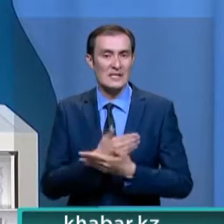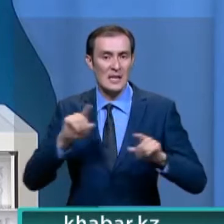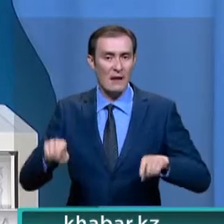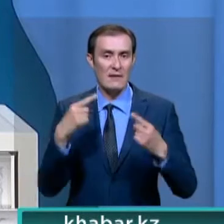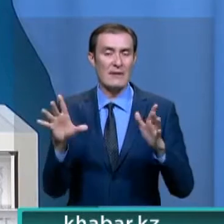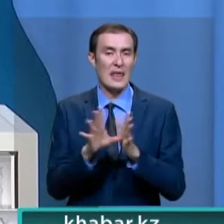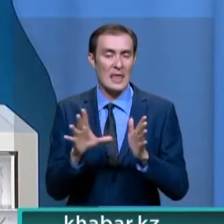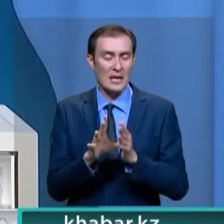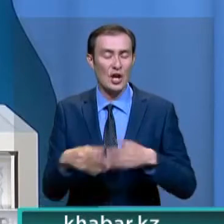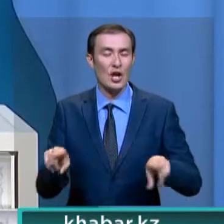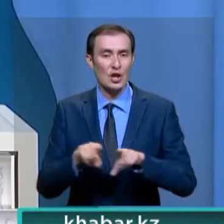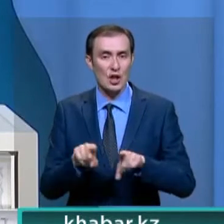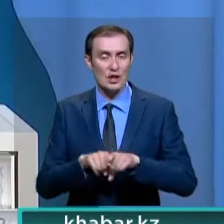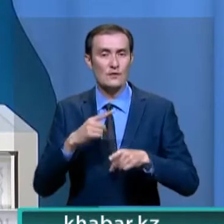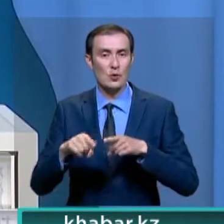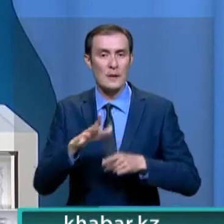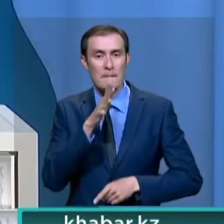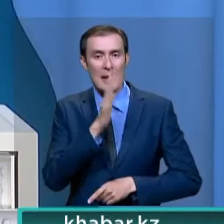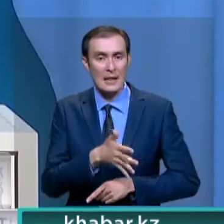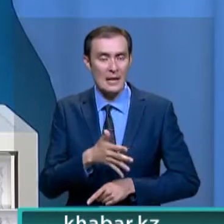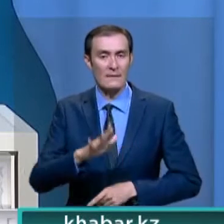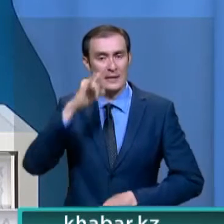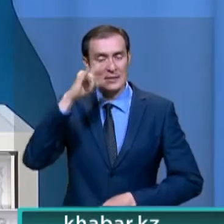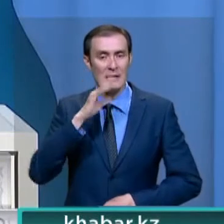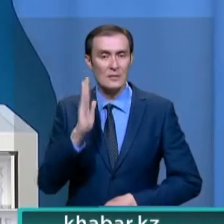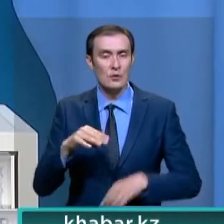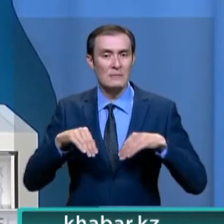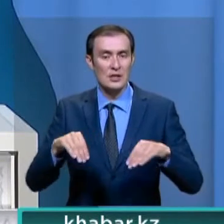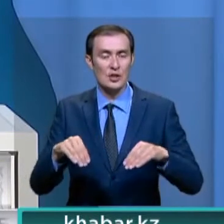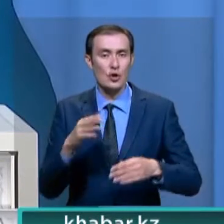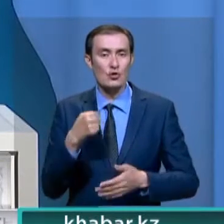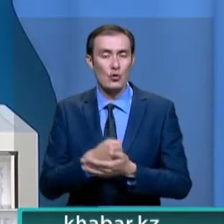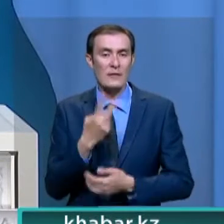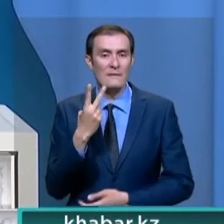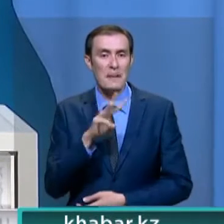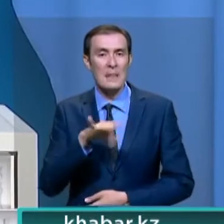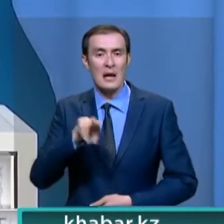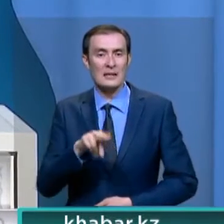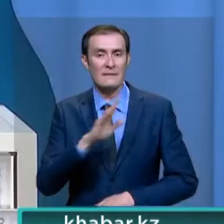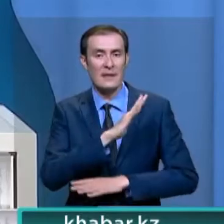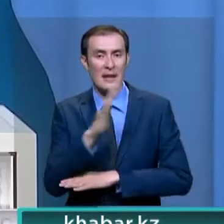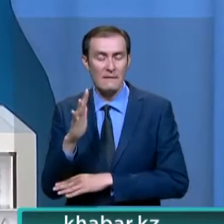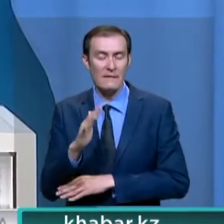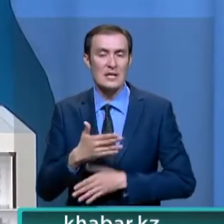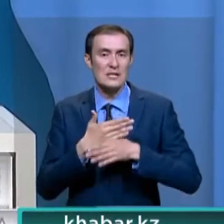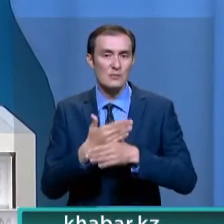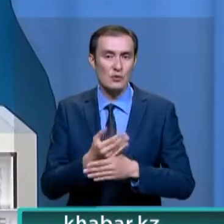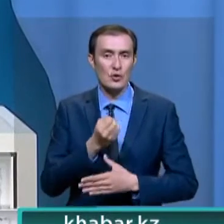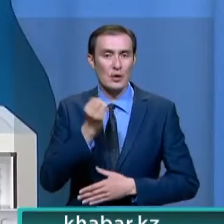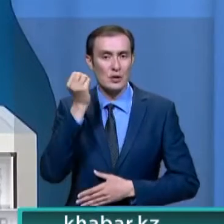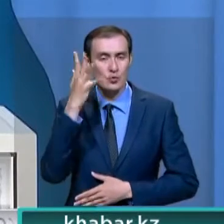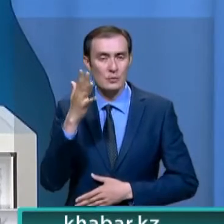источников энергии. Кроме того, в ближайшие 5 лет в Казахстане будет посажено до 2 миллиардов деревьев. С помощью разумной политики